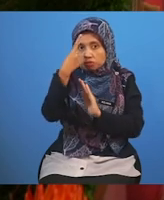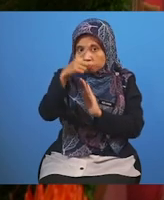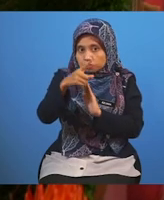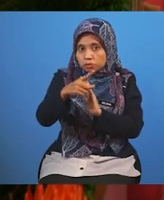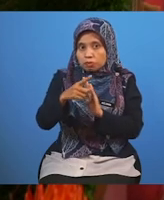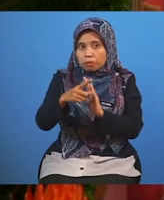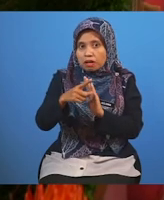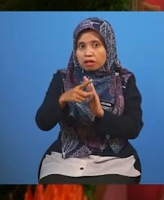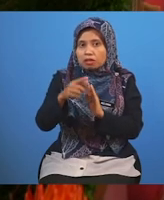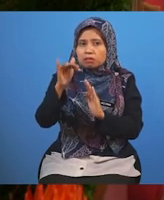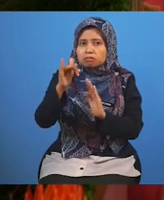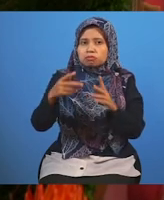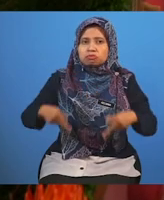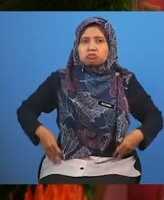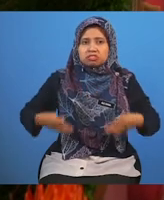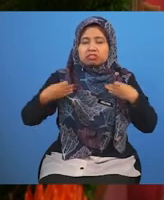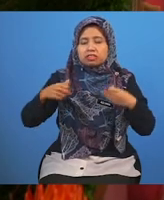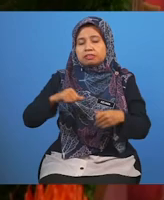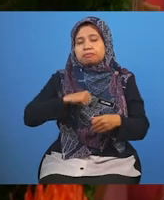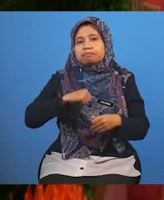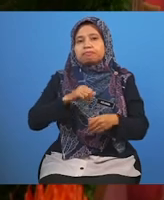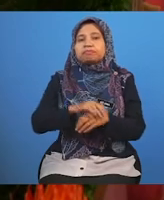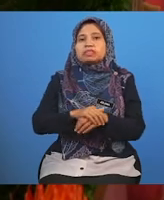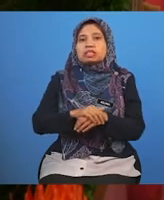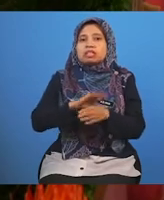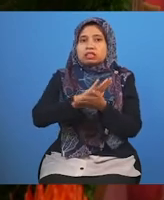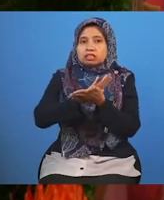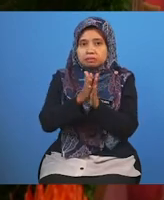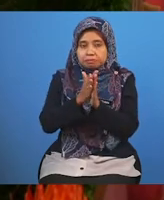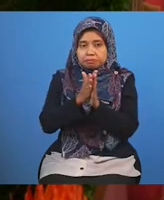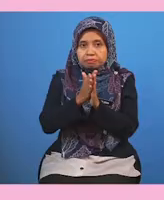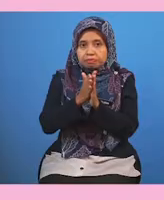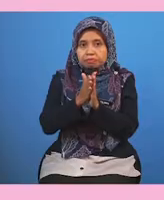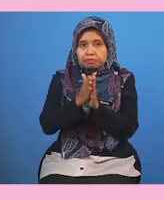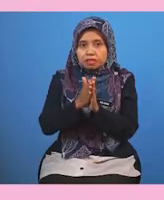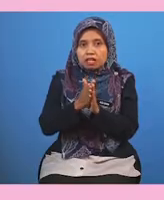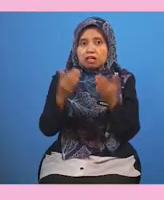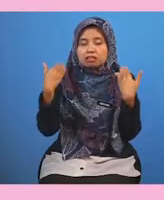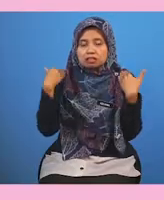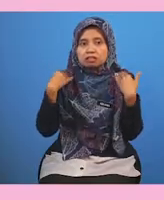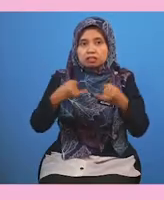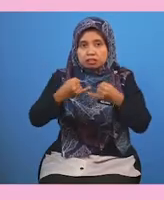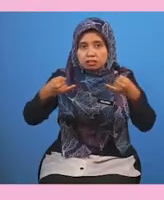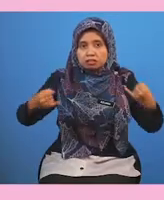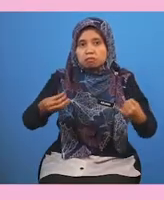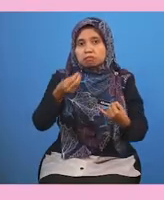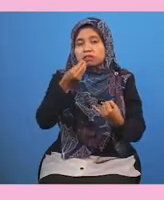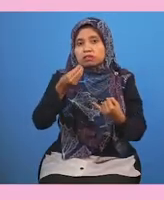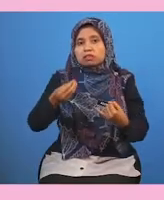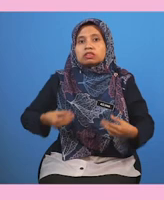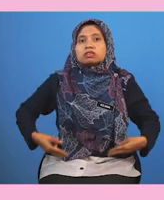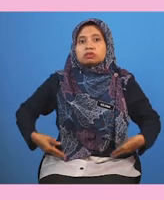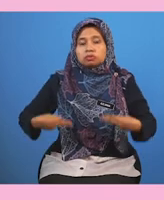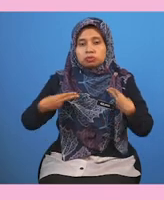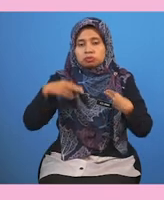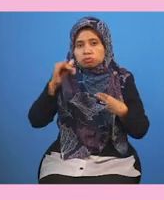dengan peranan yang tersendiri. Baiklah, para pelajar sekalian. Terdapat jenis-jenis serangga